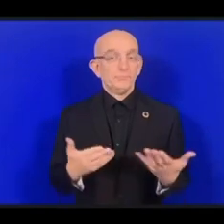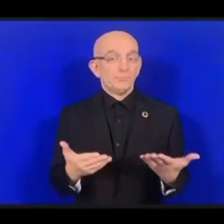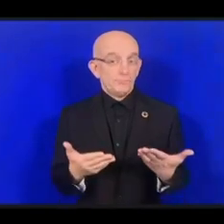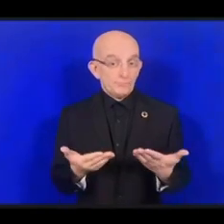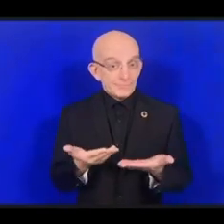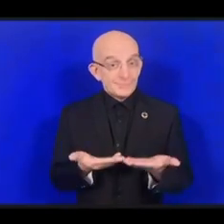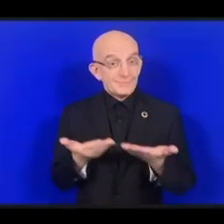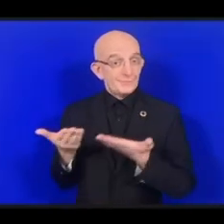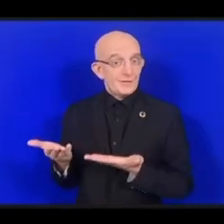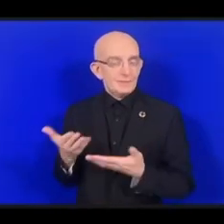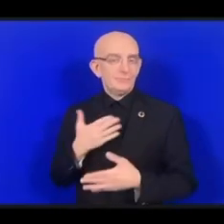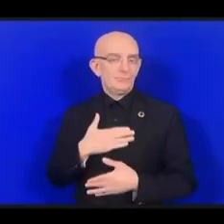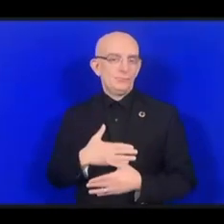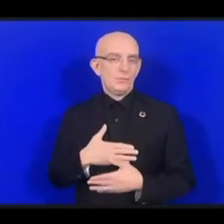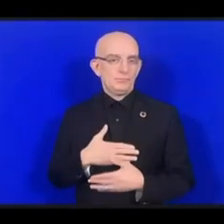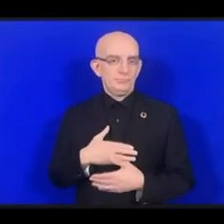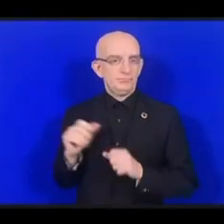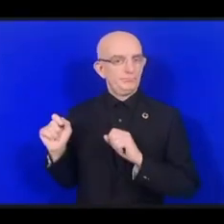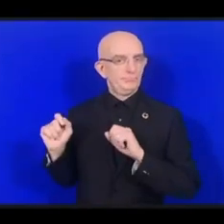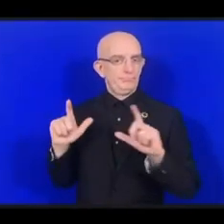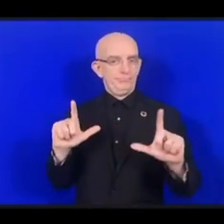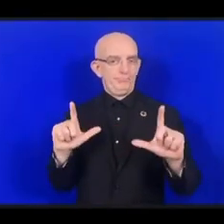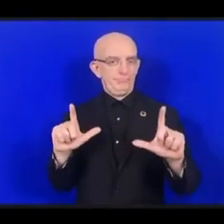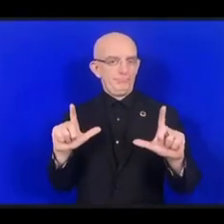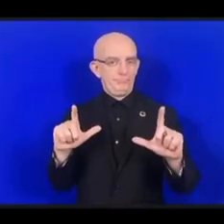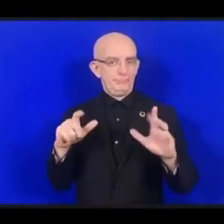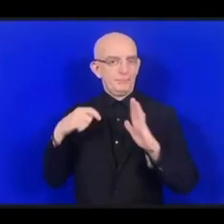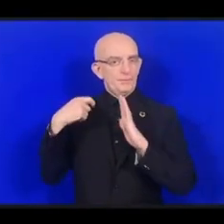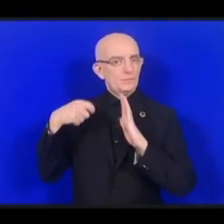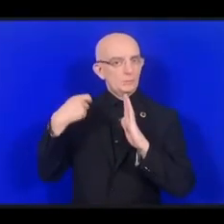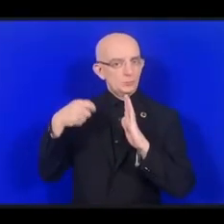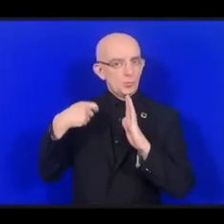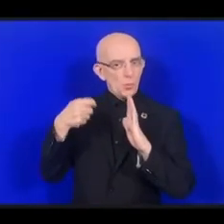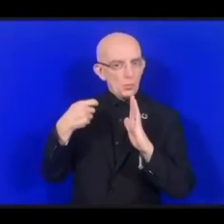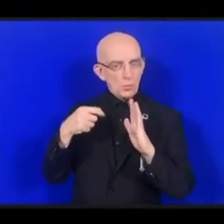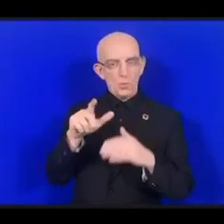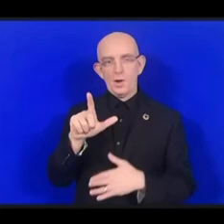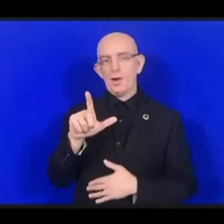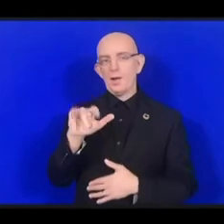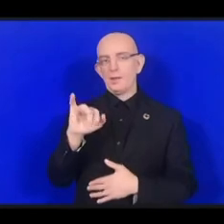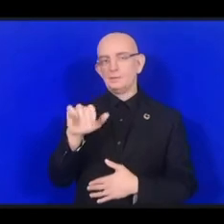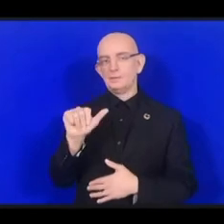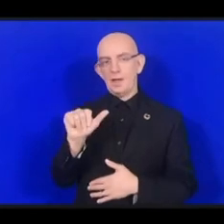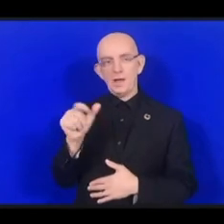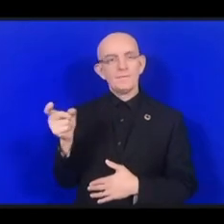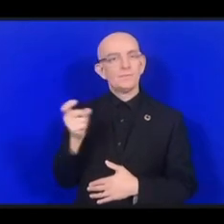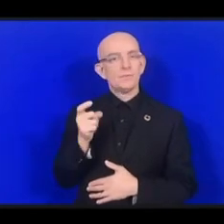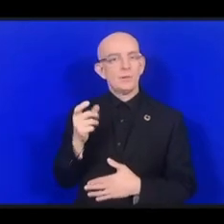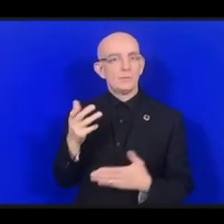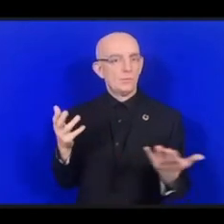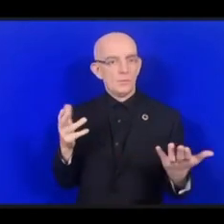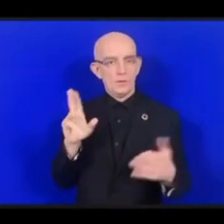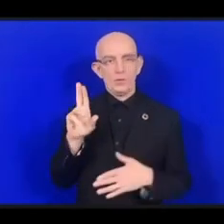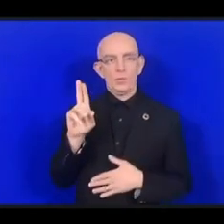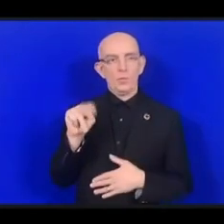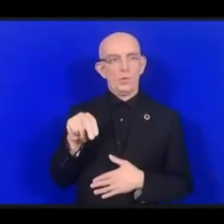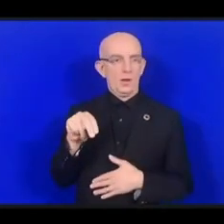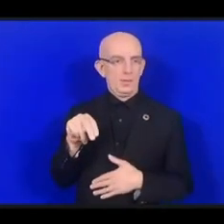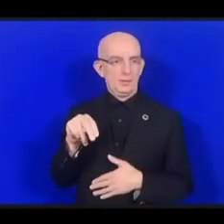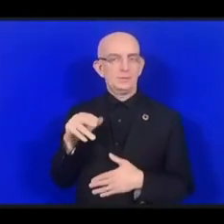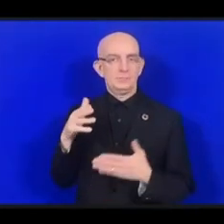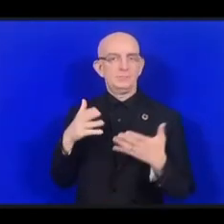我想放一下联合国大会主席丹尼斯·弗朗西斯先生的一个视频。